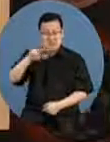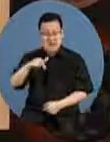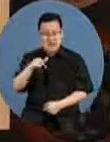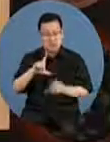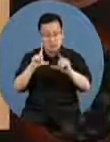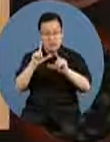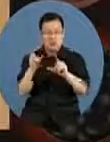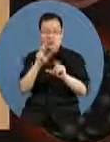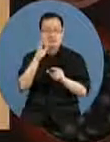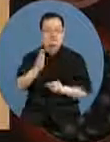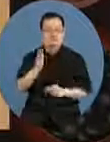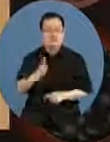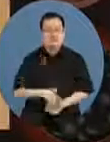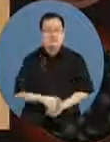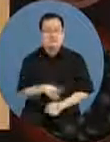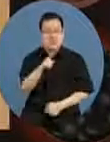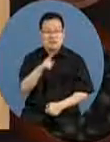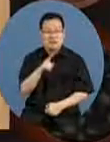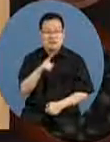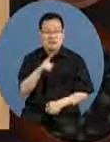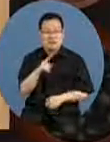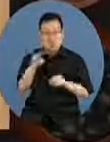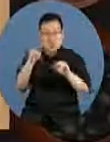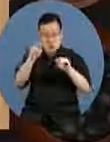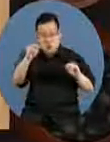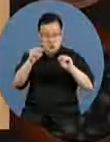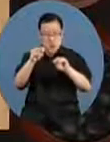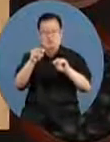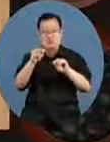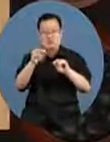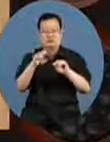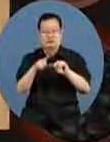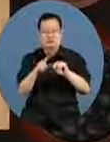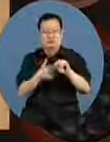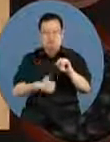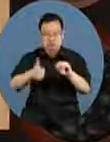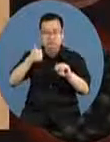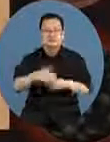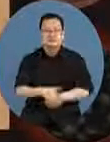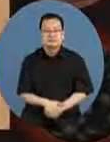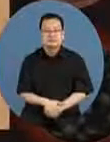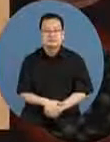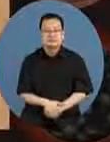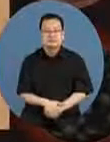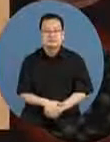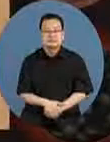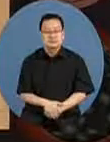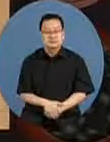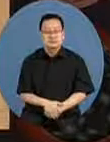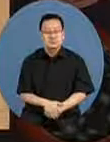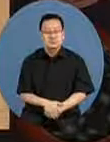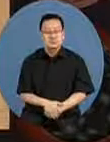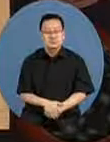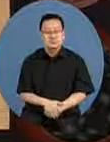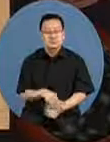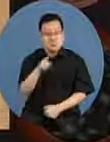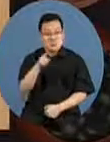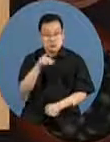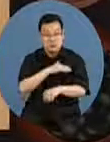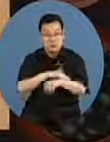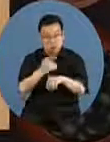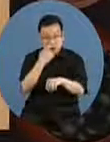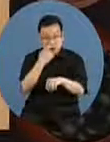저렇게 바전자로 역으로 가르는 수가 좋습니다. 오늘 저 들여다볼 때 한 수는 익혀줄 만한